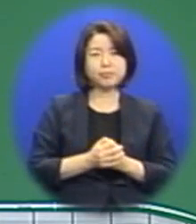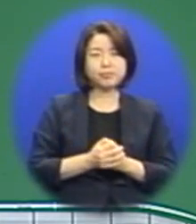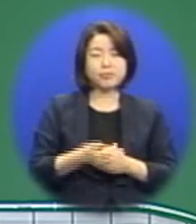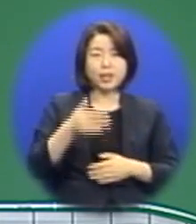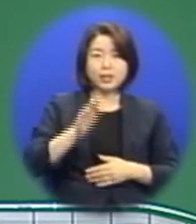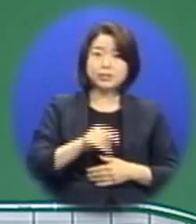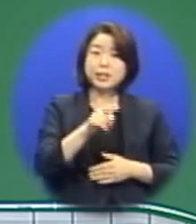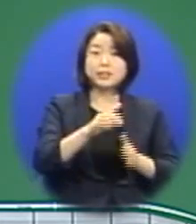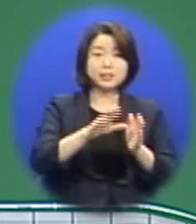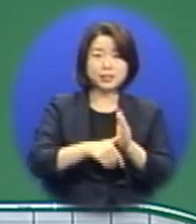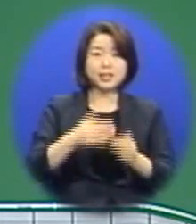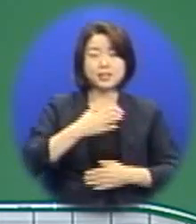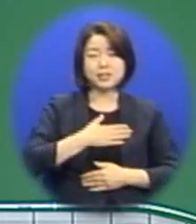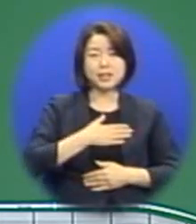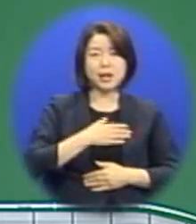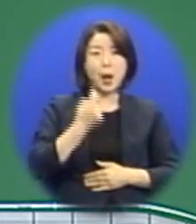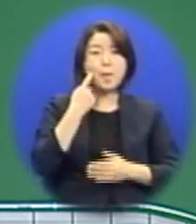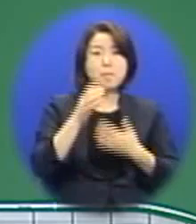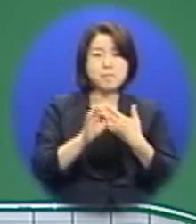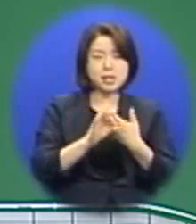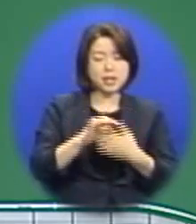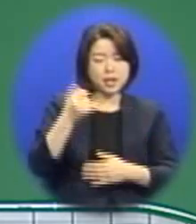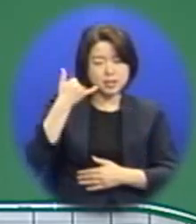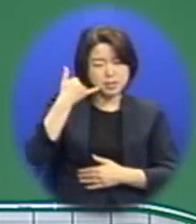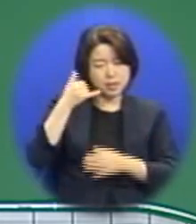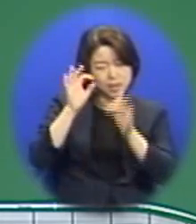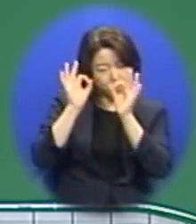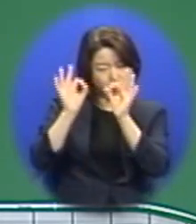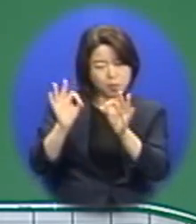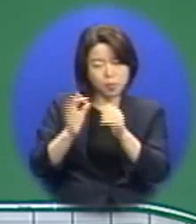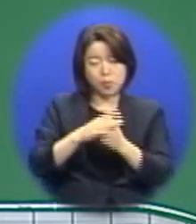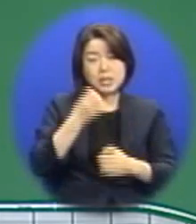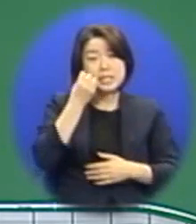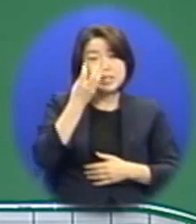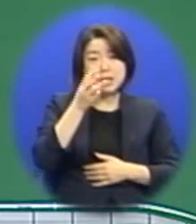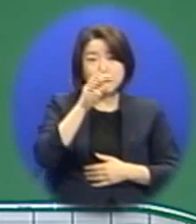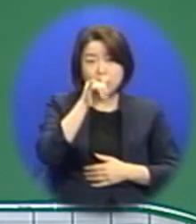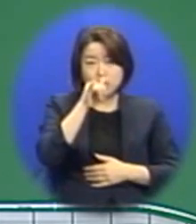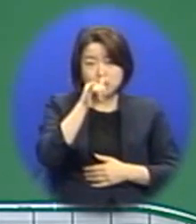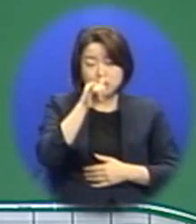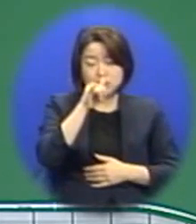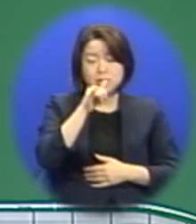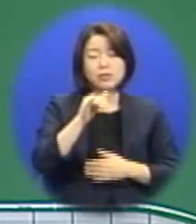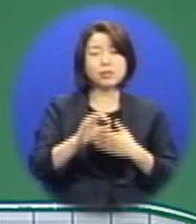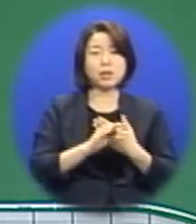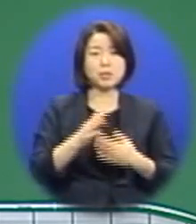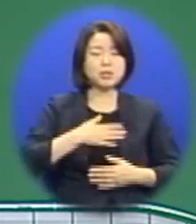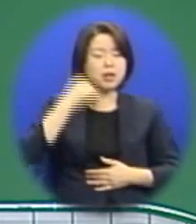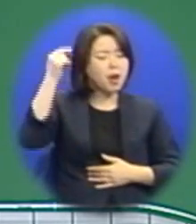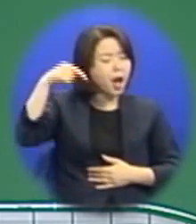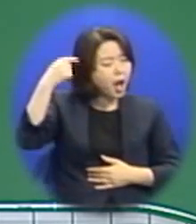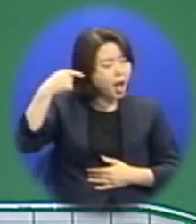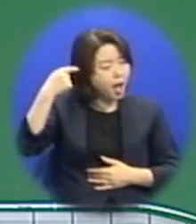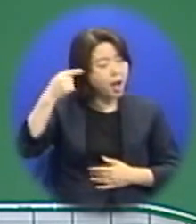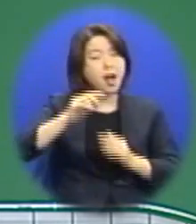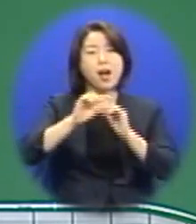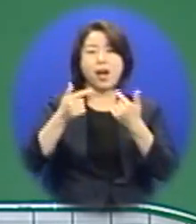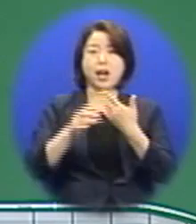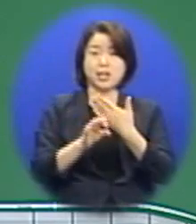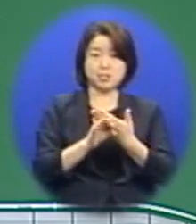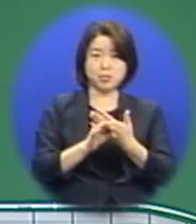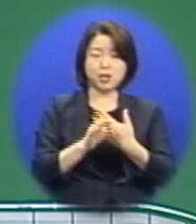그런데 그때 제가 만약에 전화기만 바라보고 3개월을 있어야 됐다면 아마 저는 미쳤거나